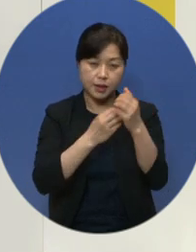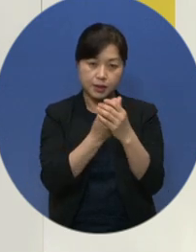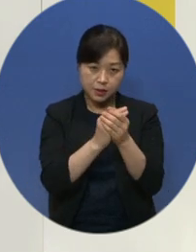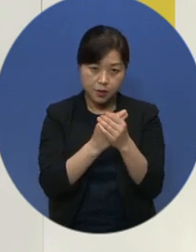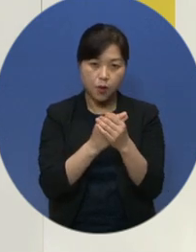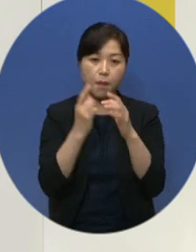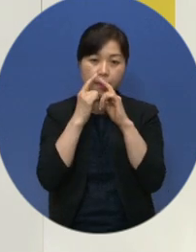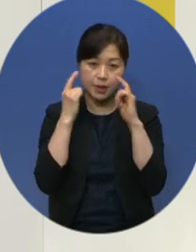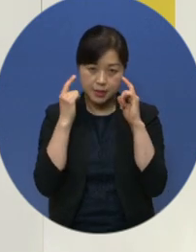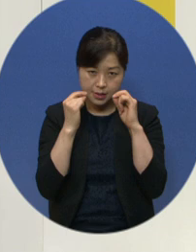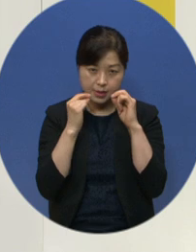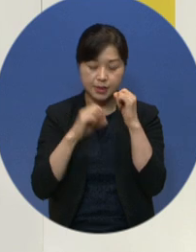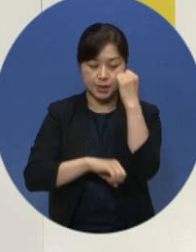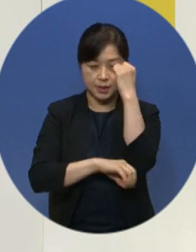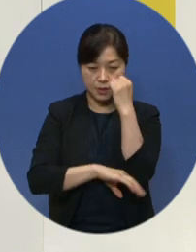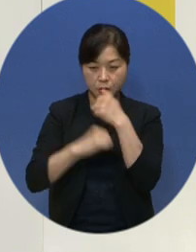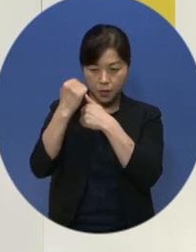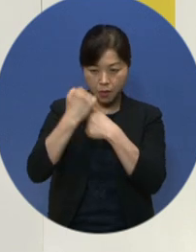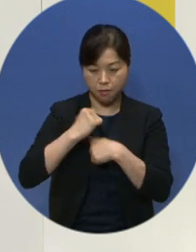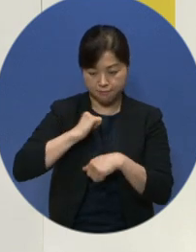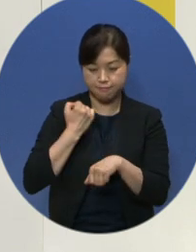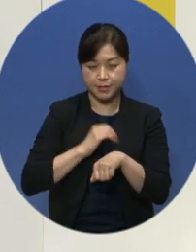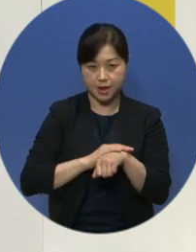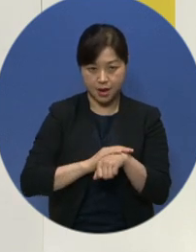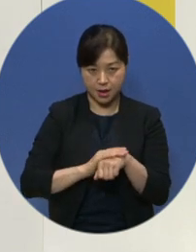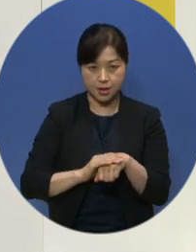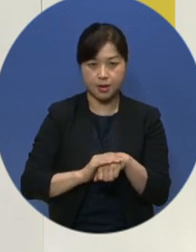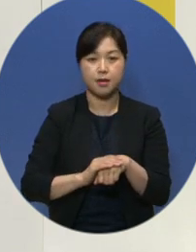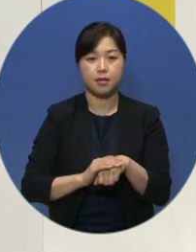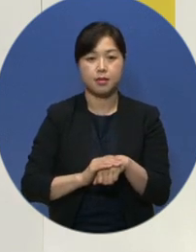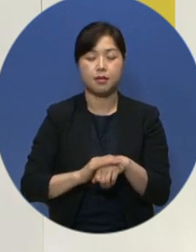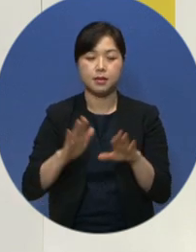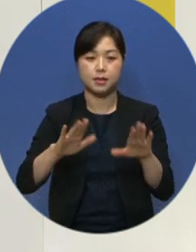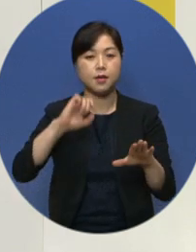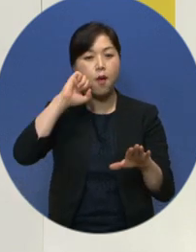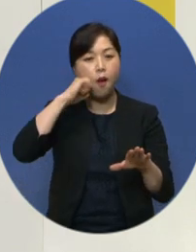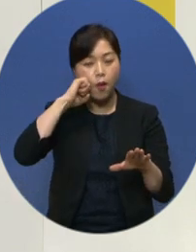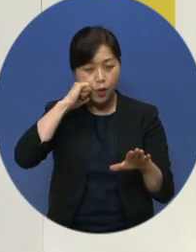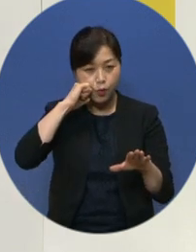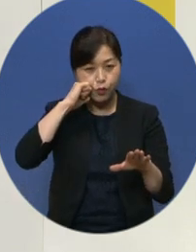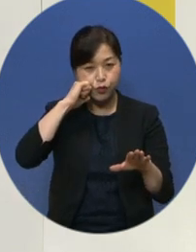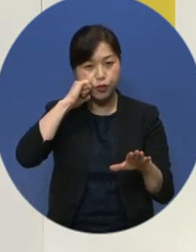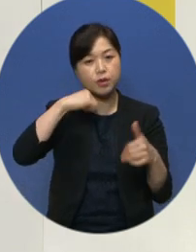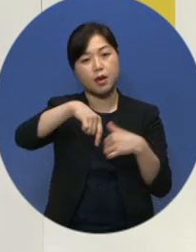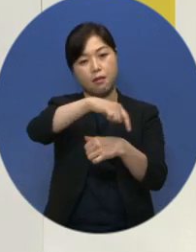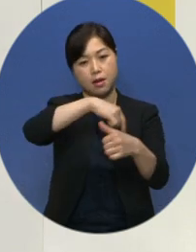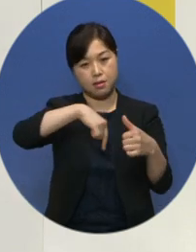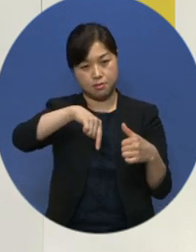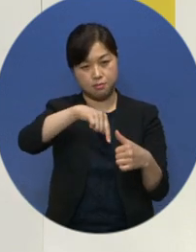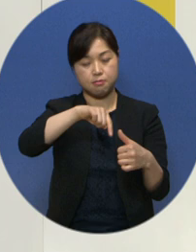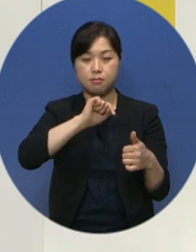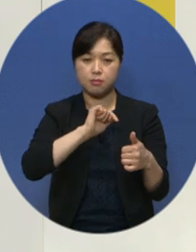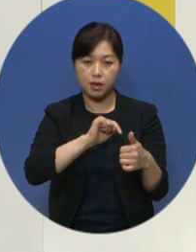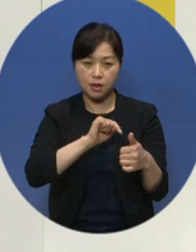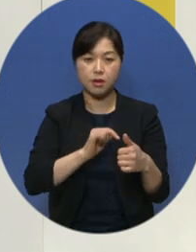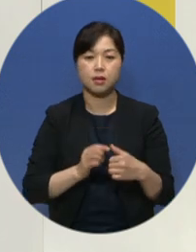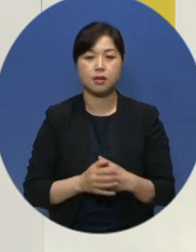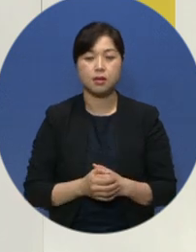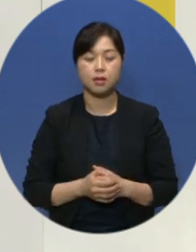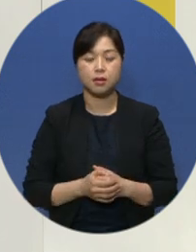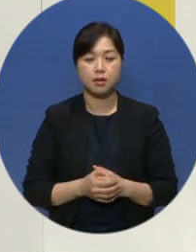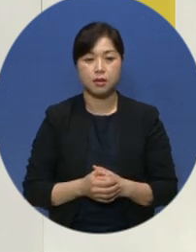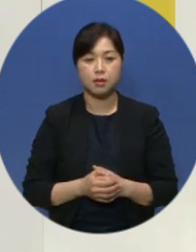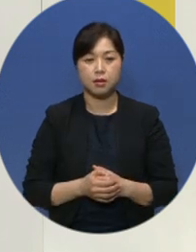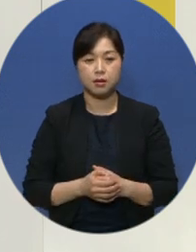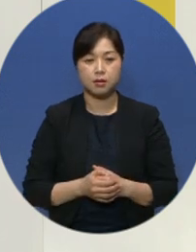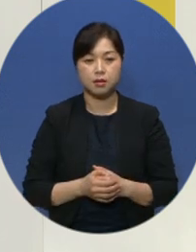기본적인 것 만이라도 좀 잘해서 이러한 어려운 되지만 에 또 그 우리가